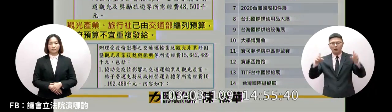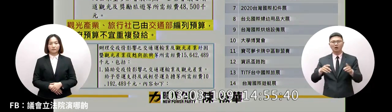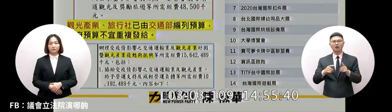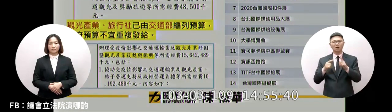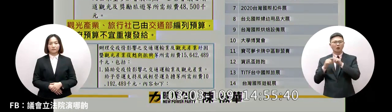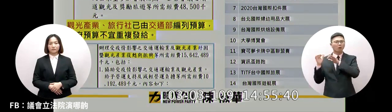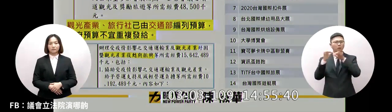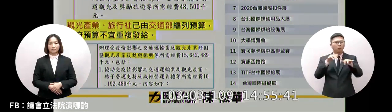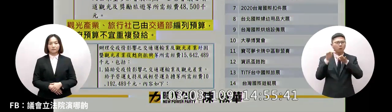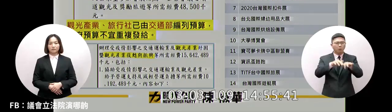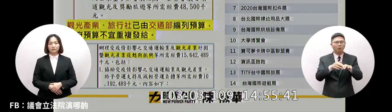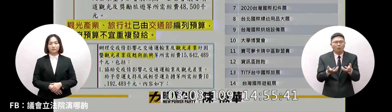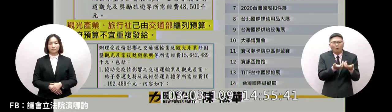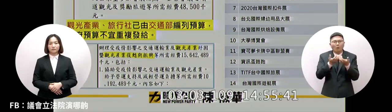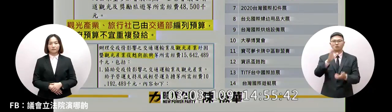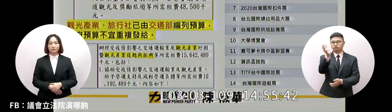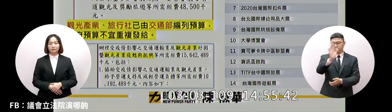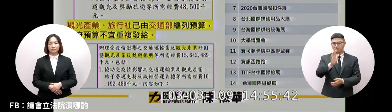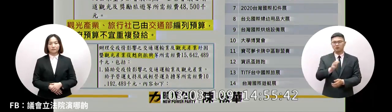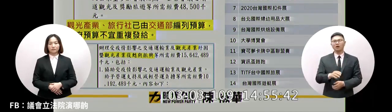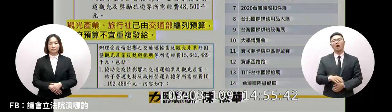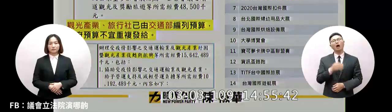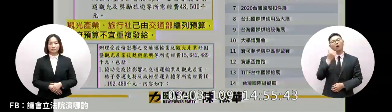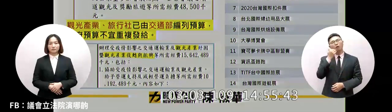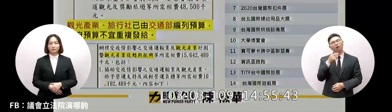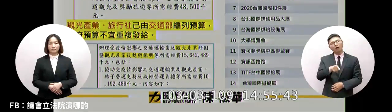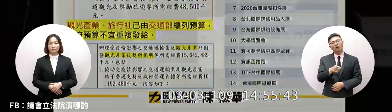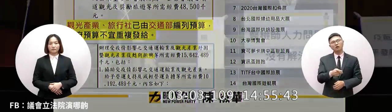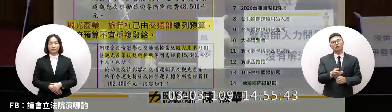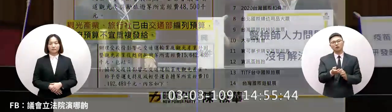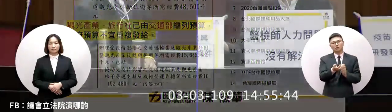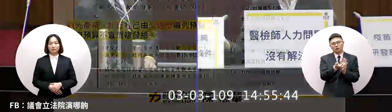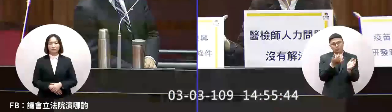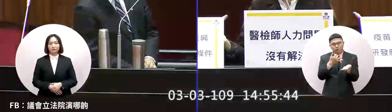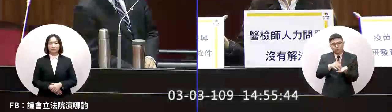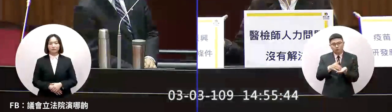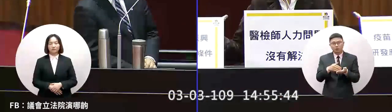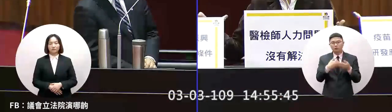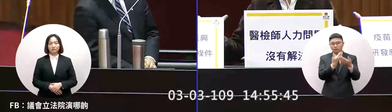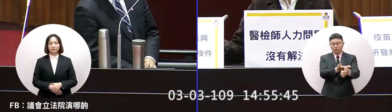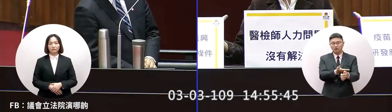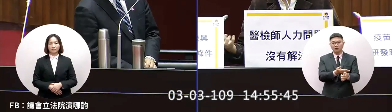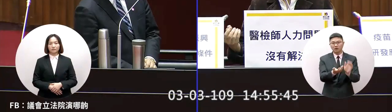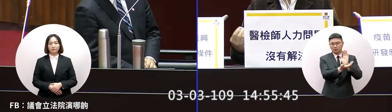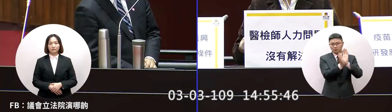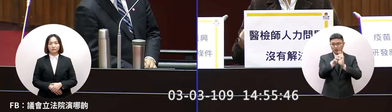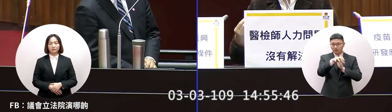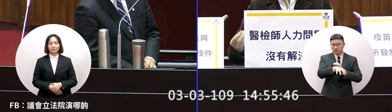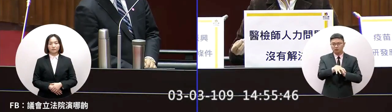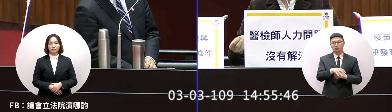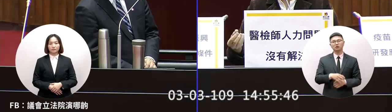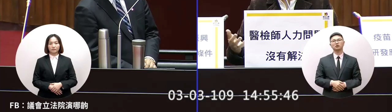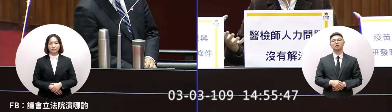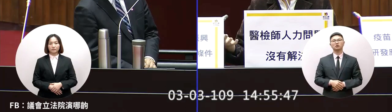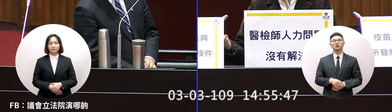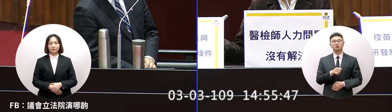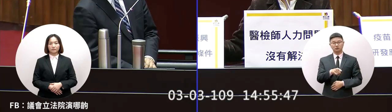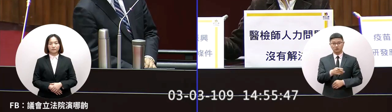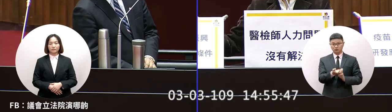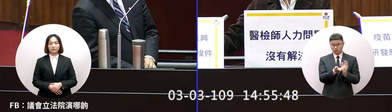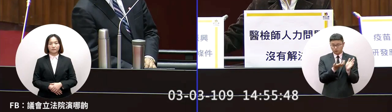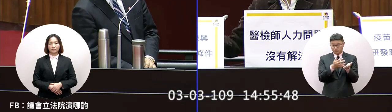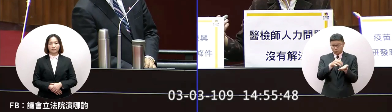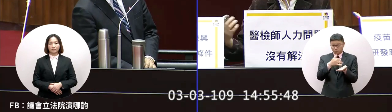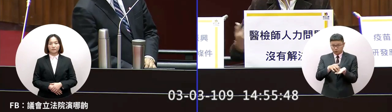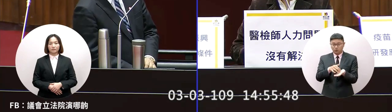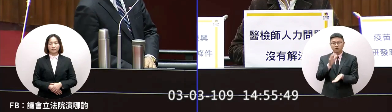活动了哈。那你又办这个展场的预算，那展场的预算虽然你有这个预算，但是可